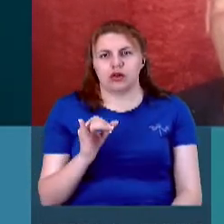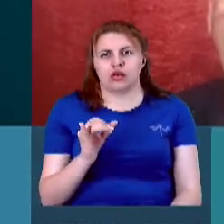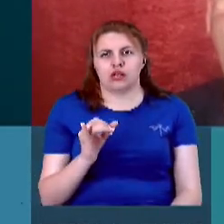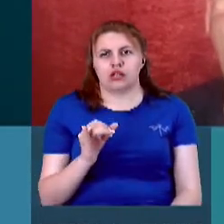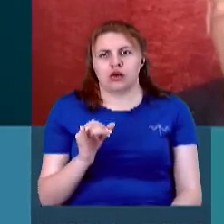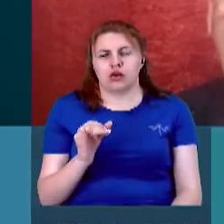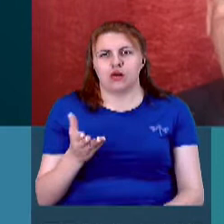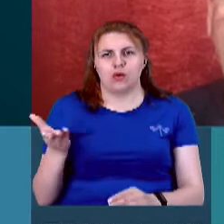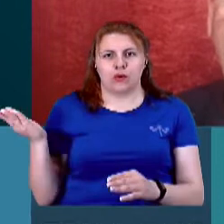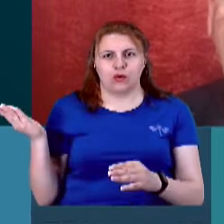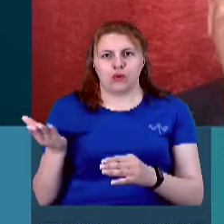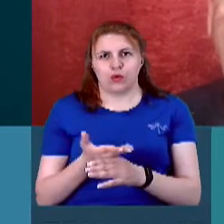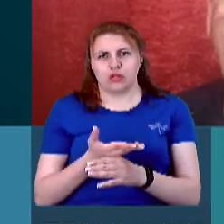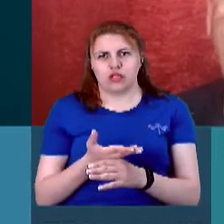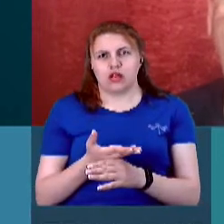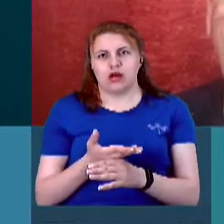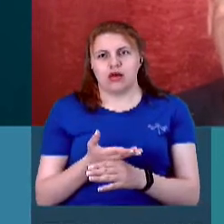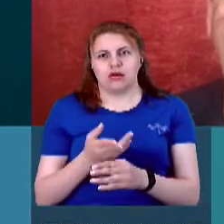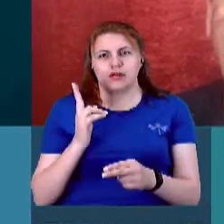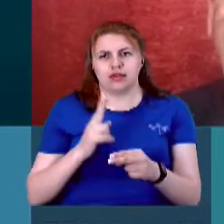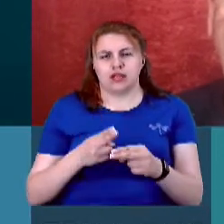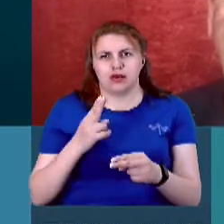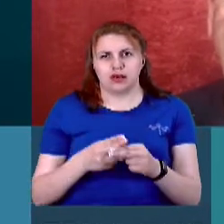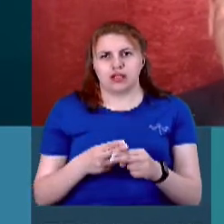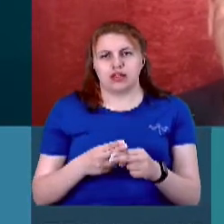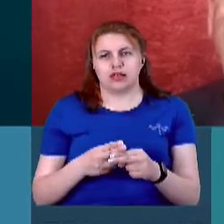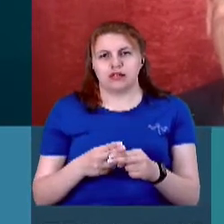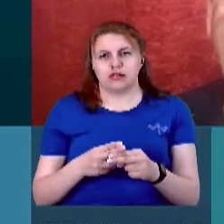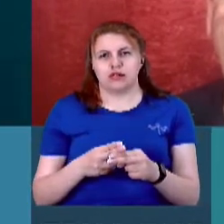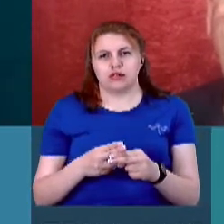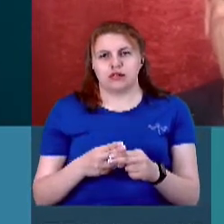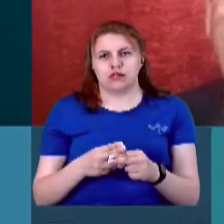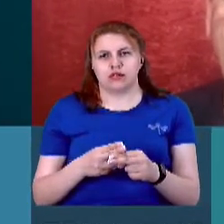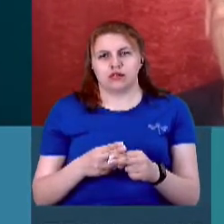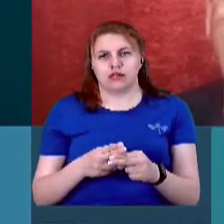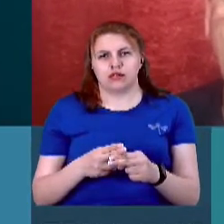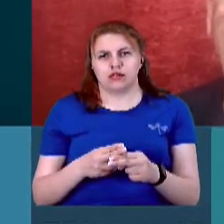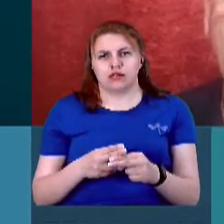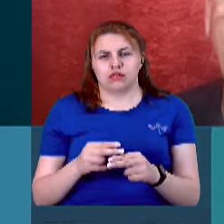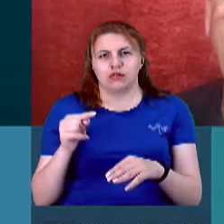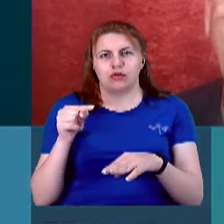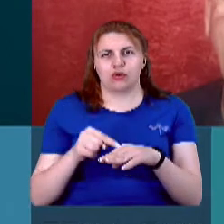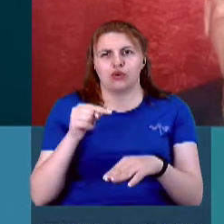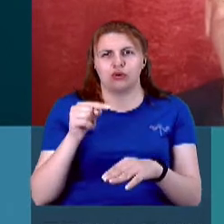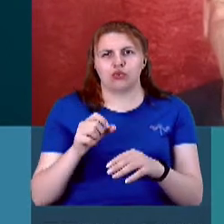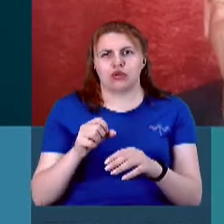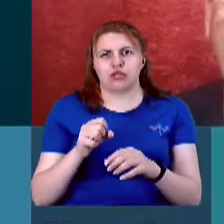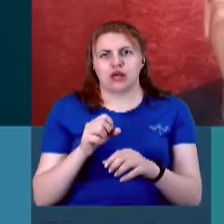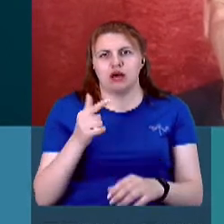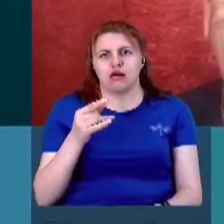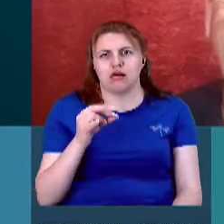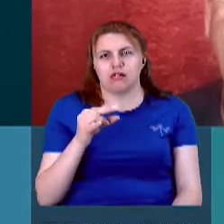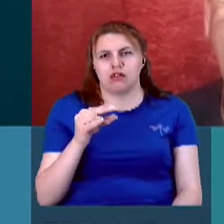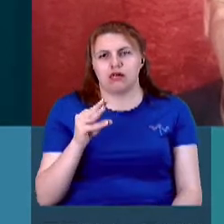коса, тобто заліза, метнулися гранати, розтяжки.